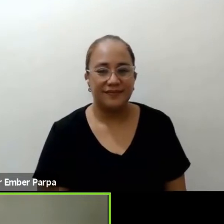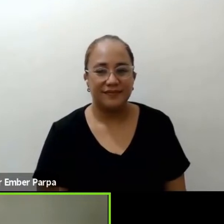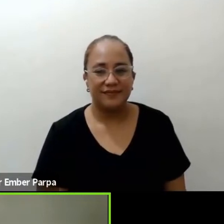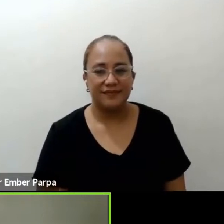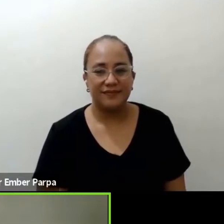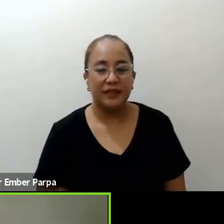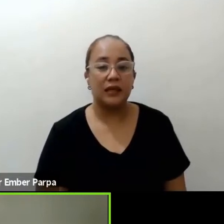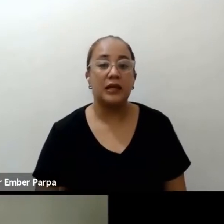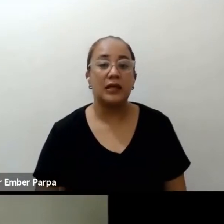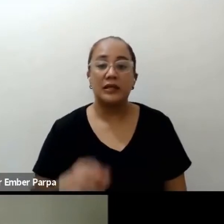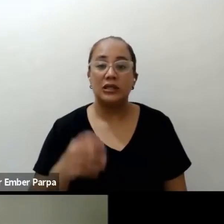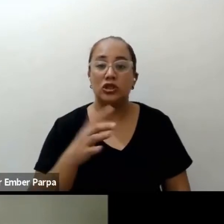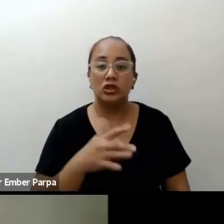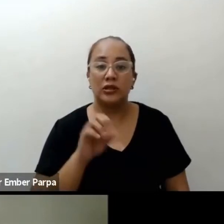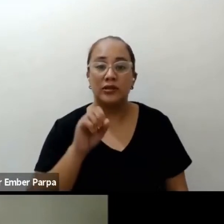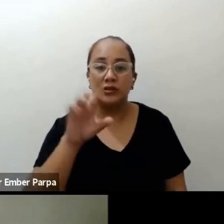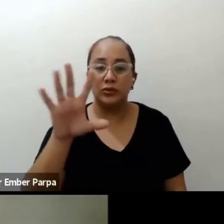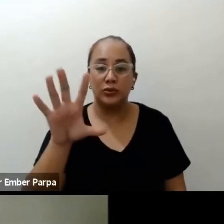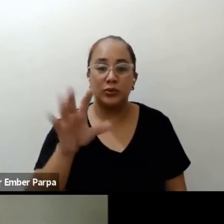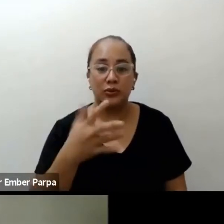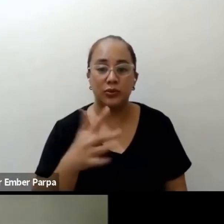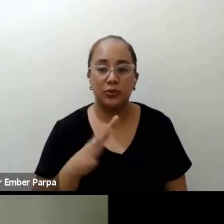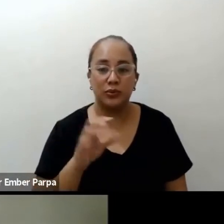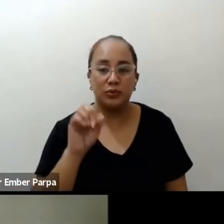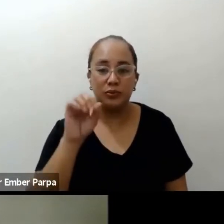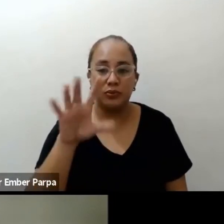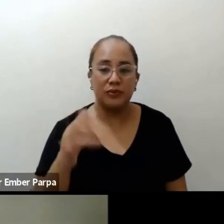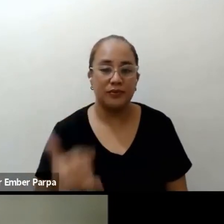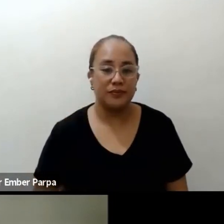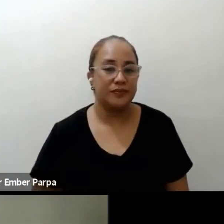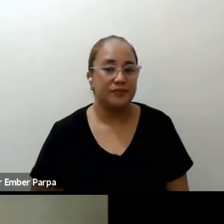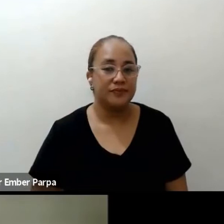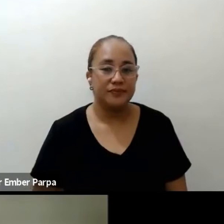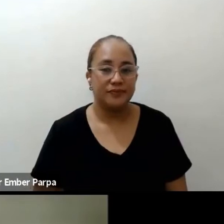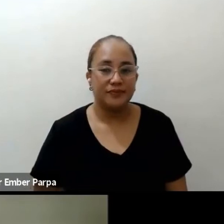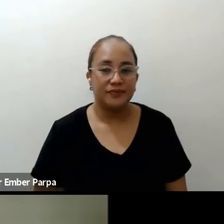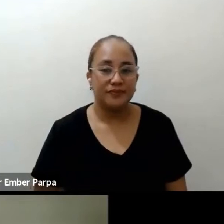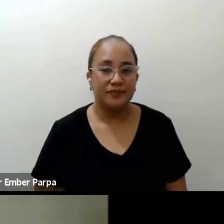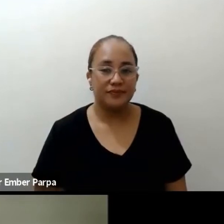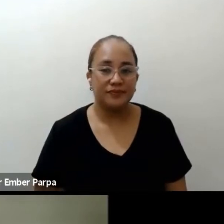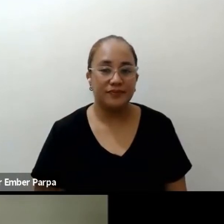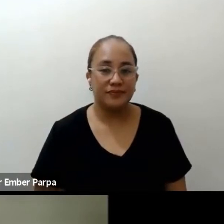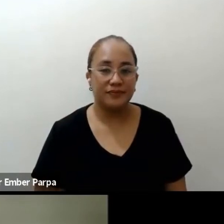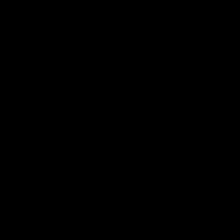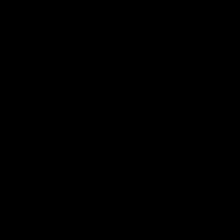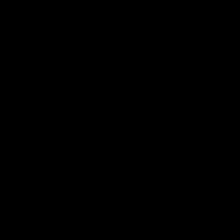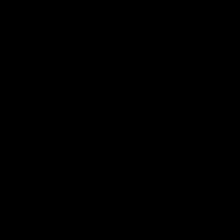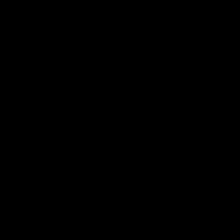I'll share the screen again.